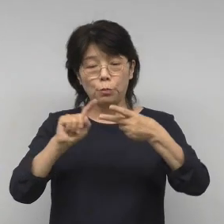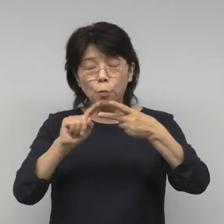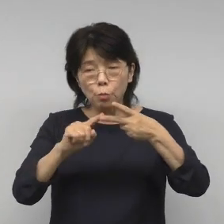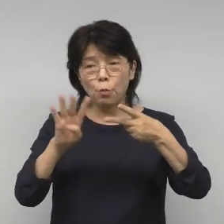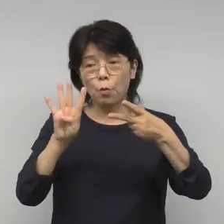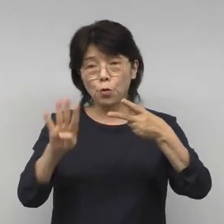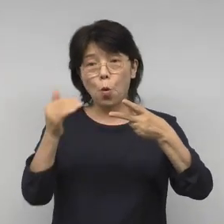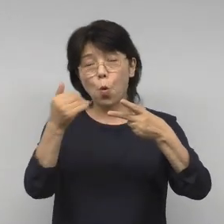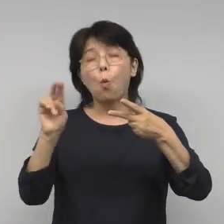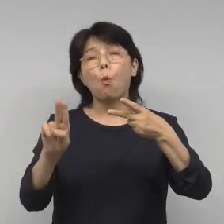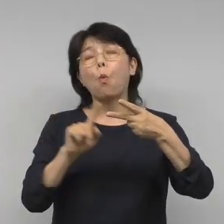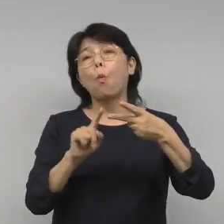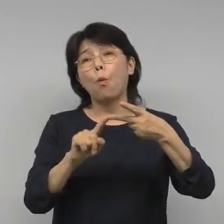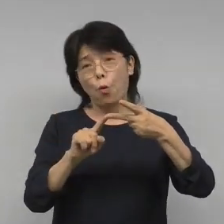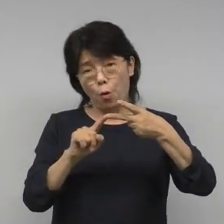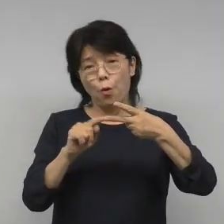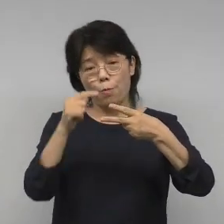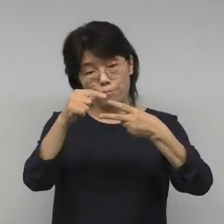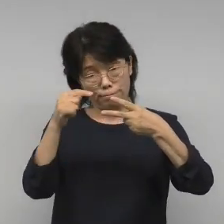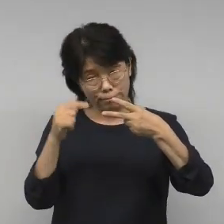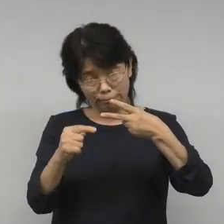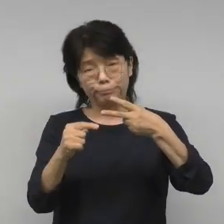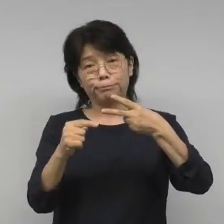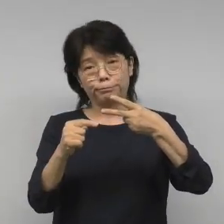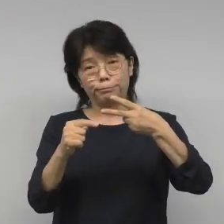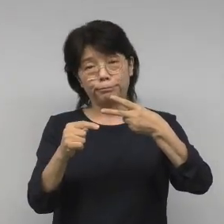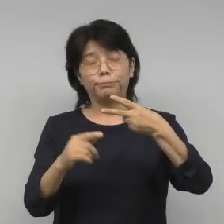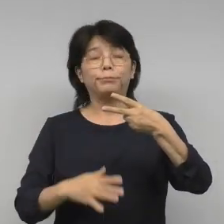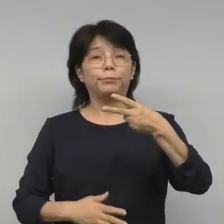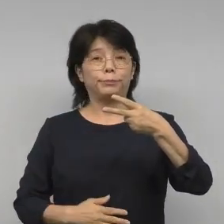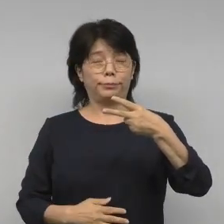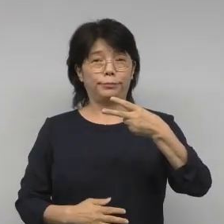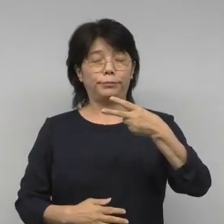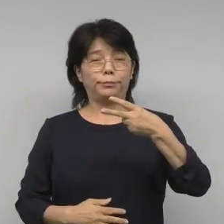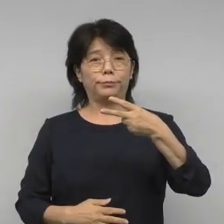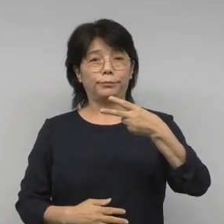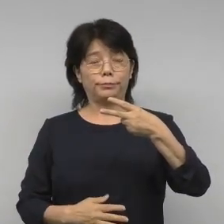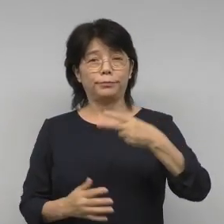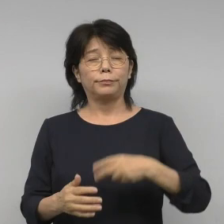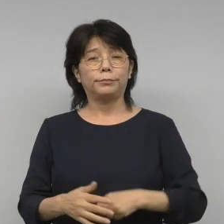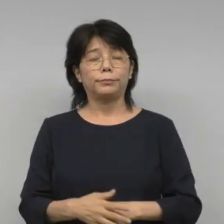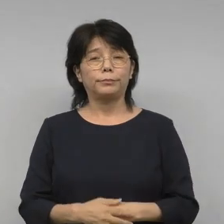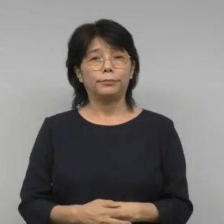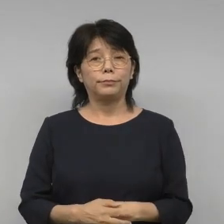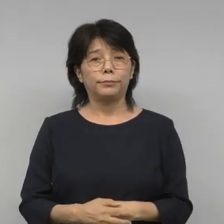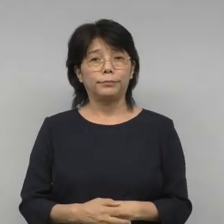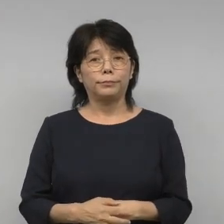号というふうなことで、2本立てになっております。